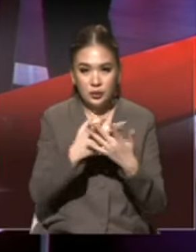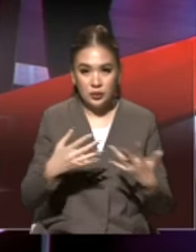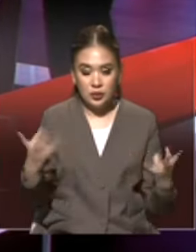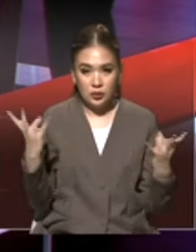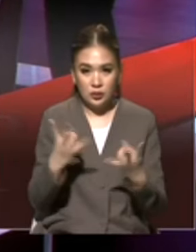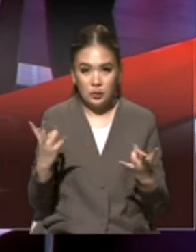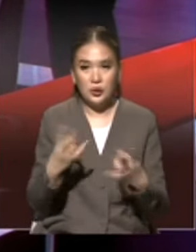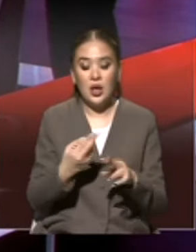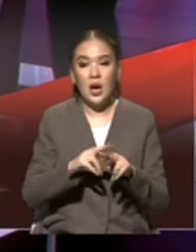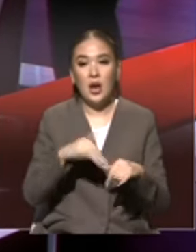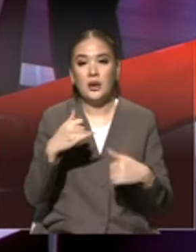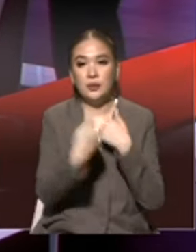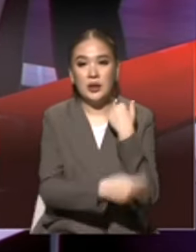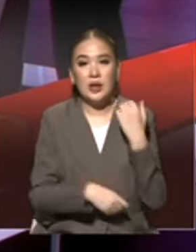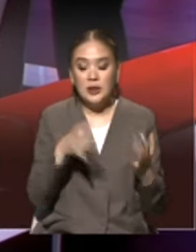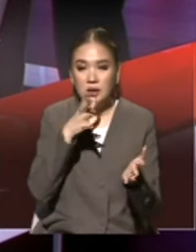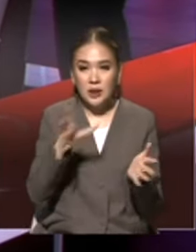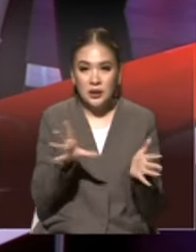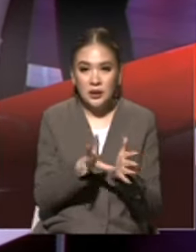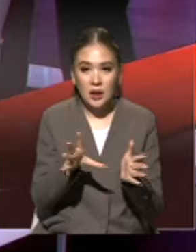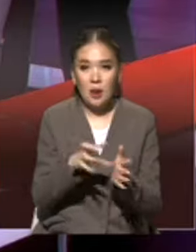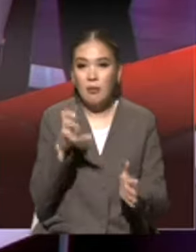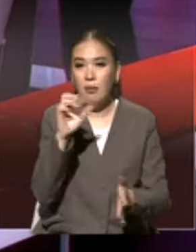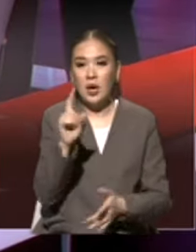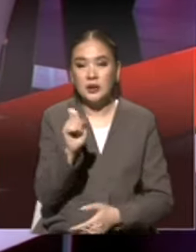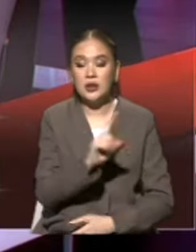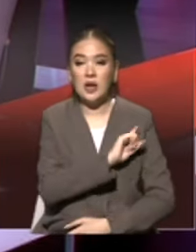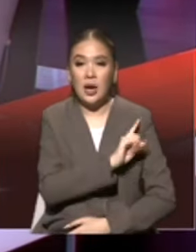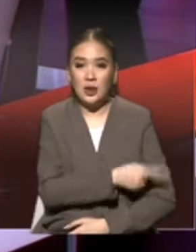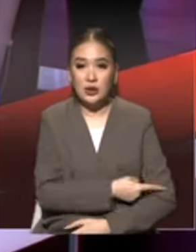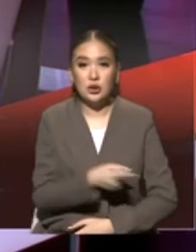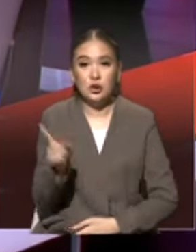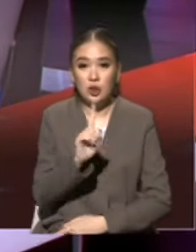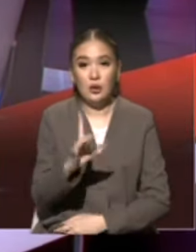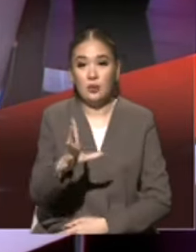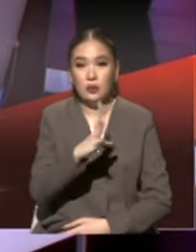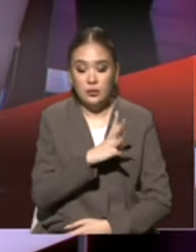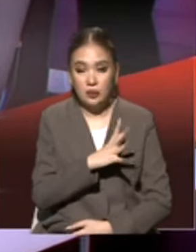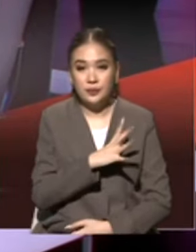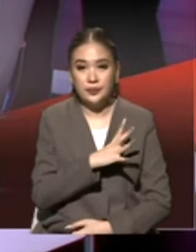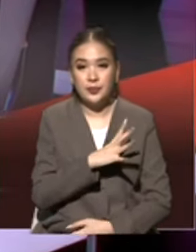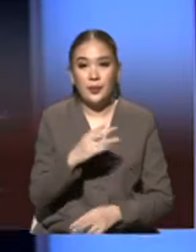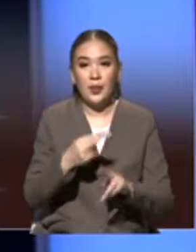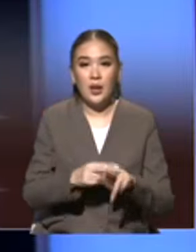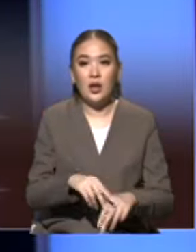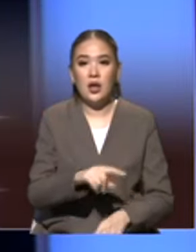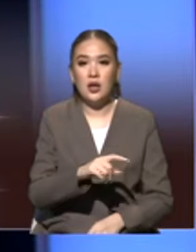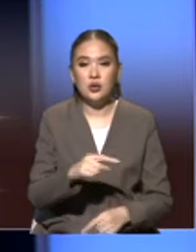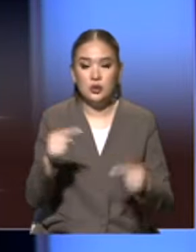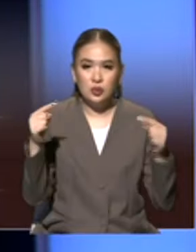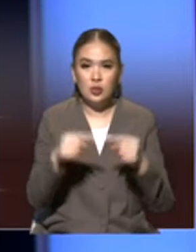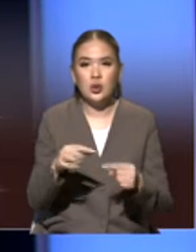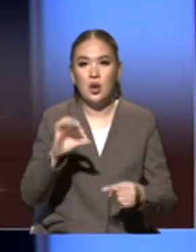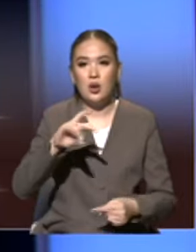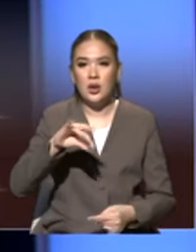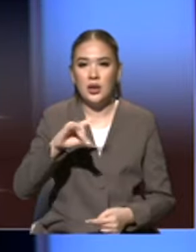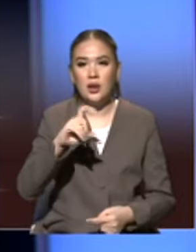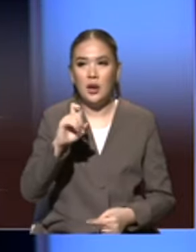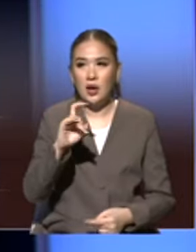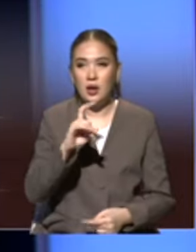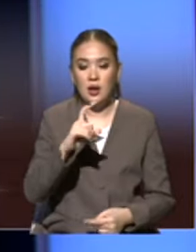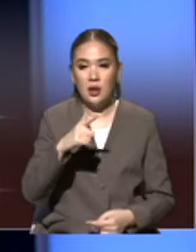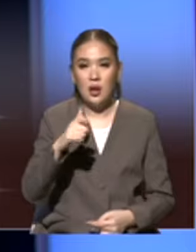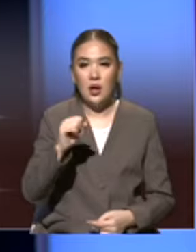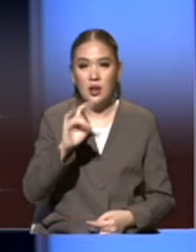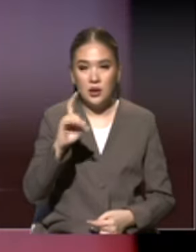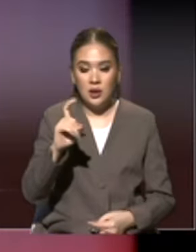қазір материалдық техникалық базаның мықты болуы нақты бір жақты олигархтардың қаржылық мүддесін қорғау